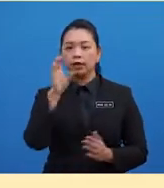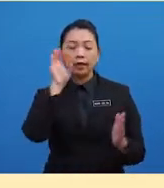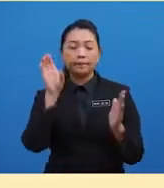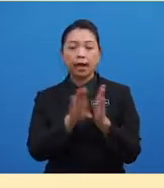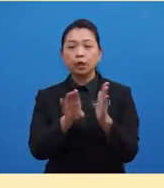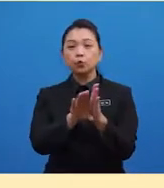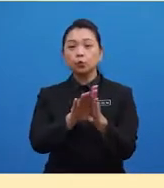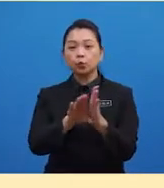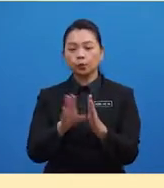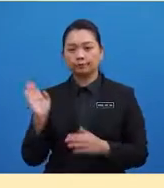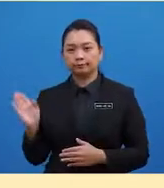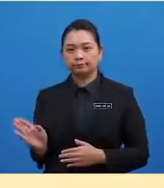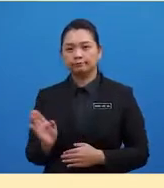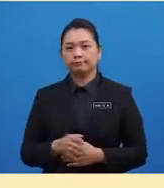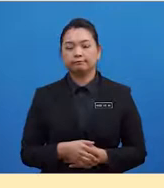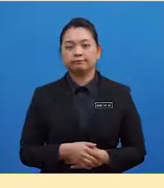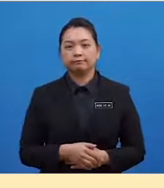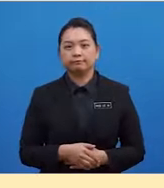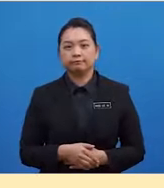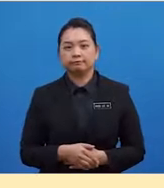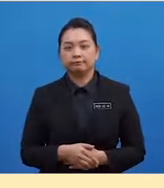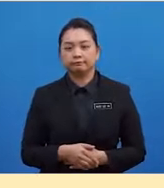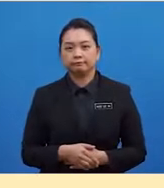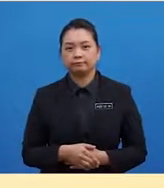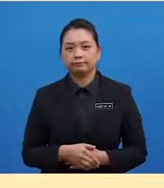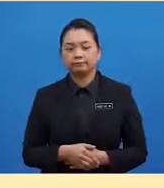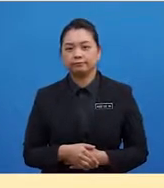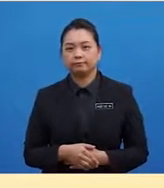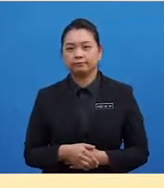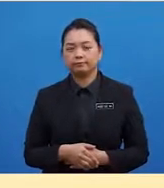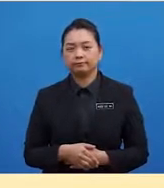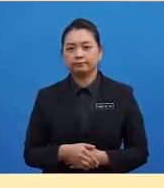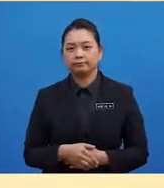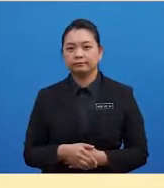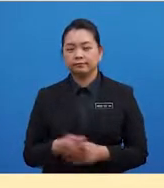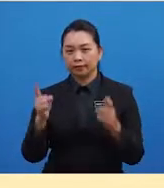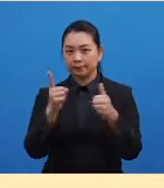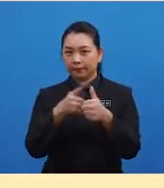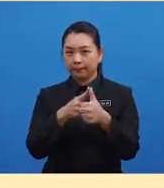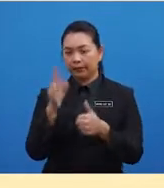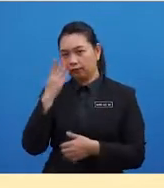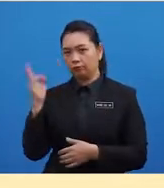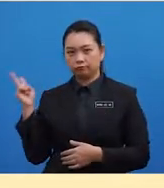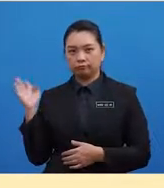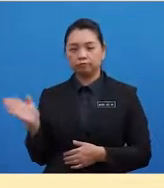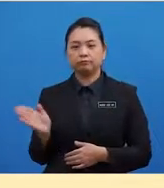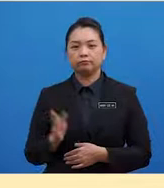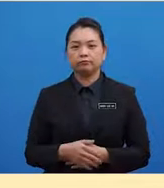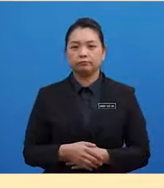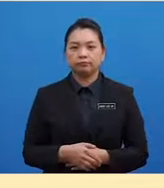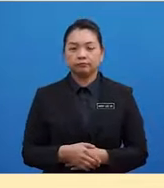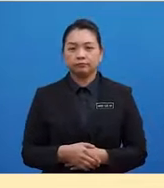poligon ini. Sebagai contoh, gambar papan tanda jalan raya yang mempunyai bentuk poligon